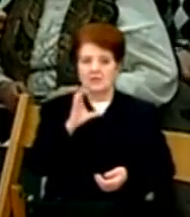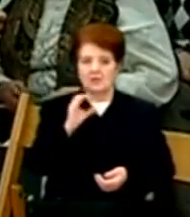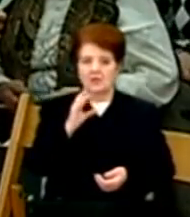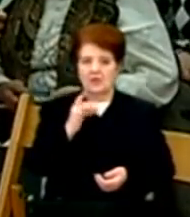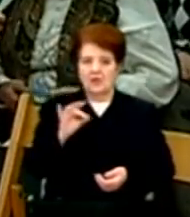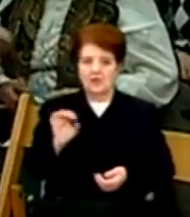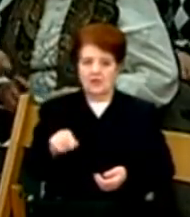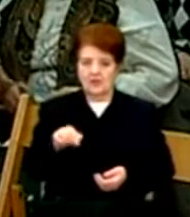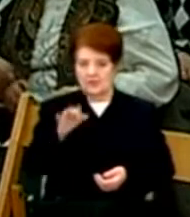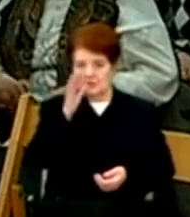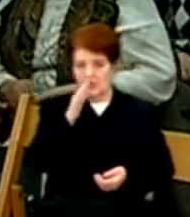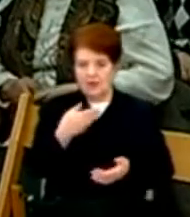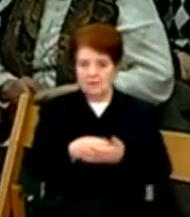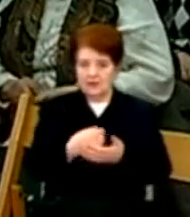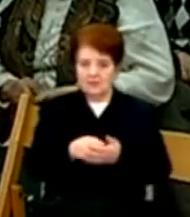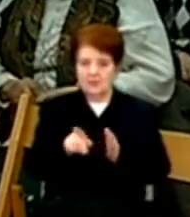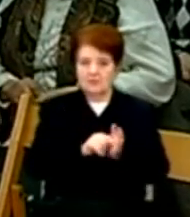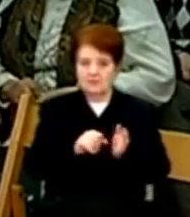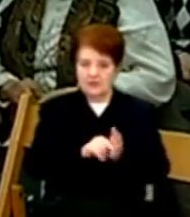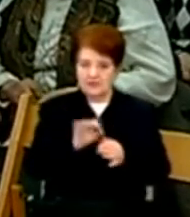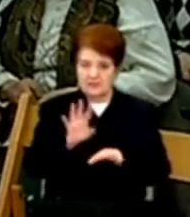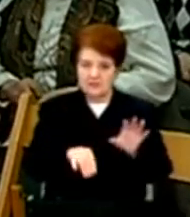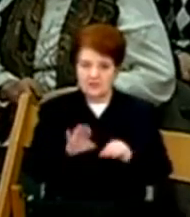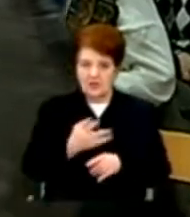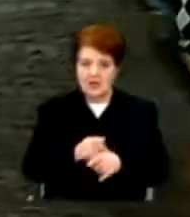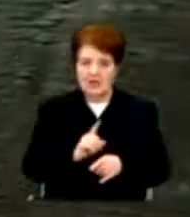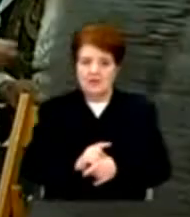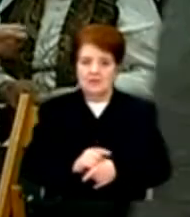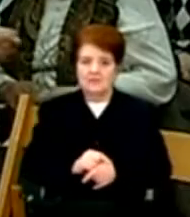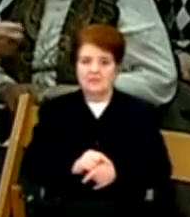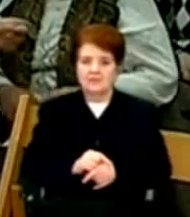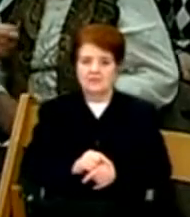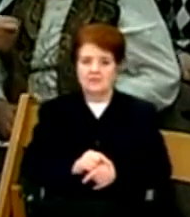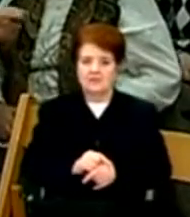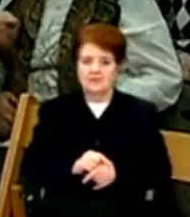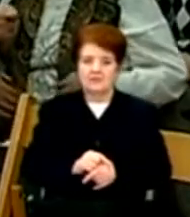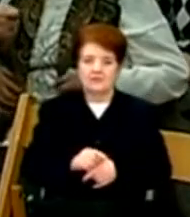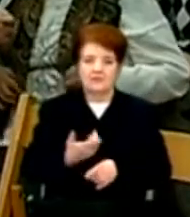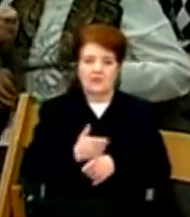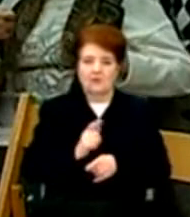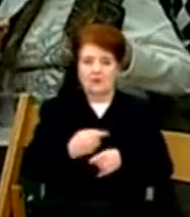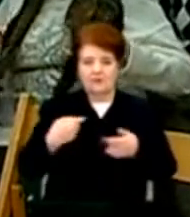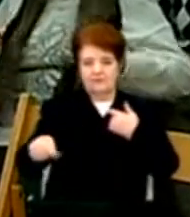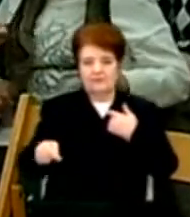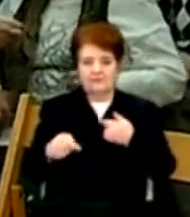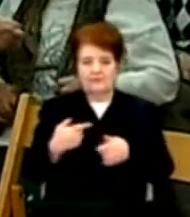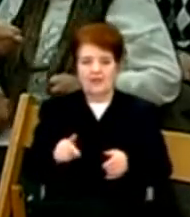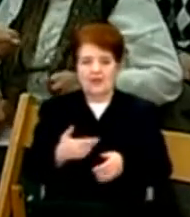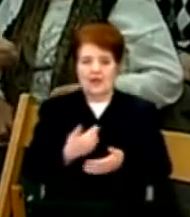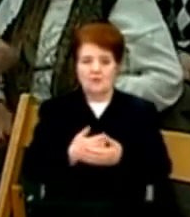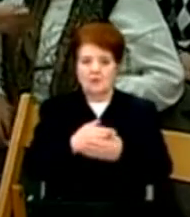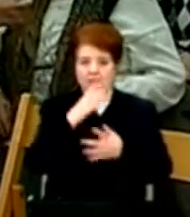în considerație prețurile și pensiile noastre, asta e un dezgalanș foarte mare. E